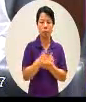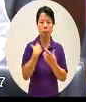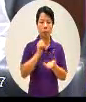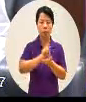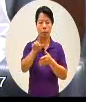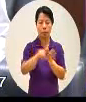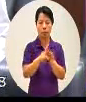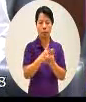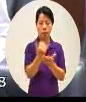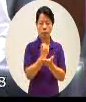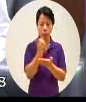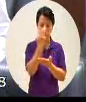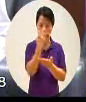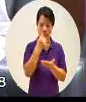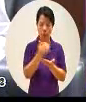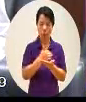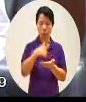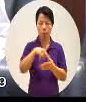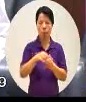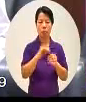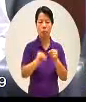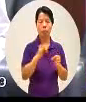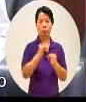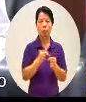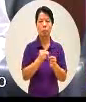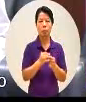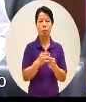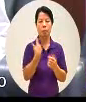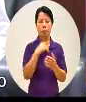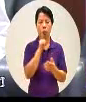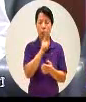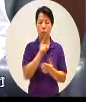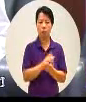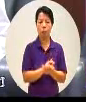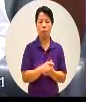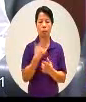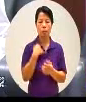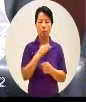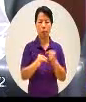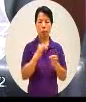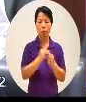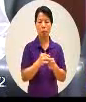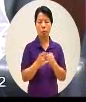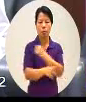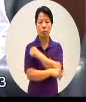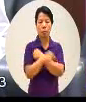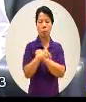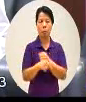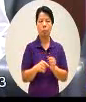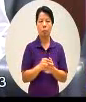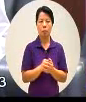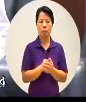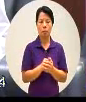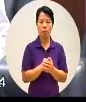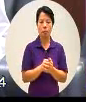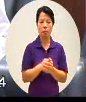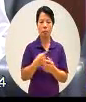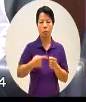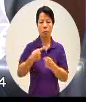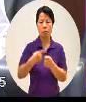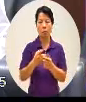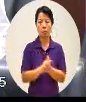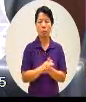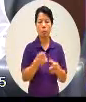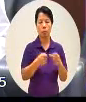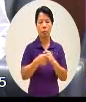审核我们100年度的总预算，他也表示说100年底一年以上的